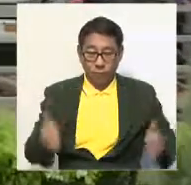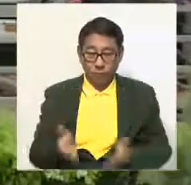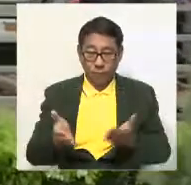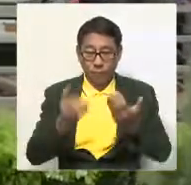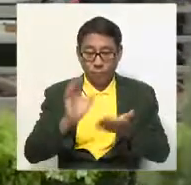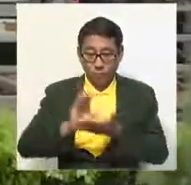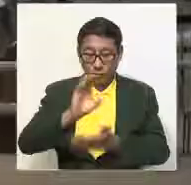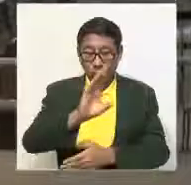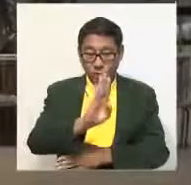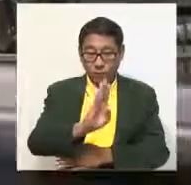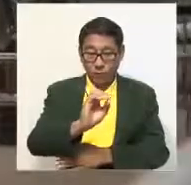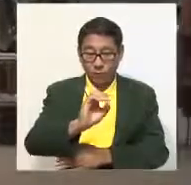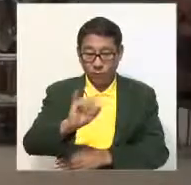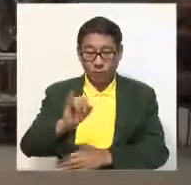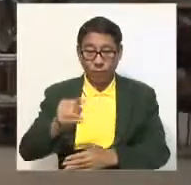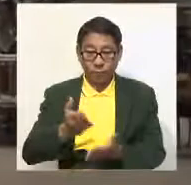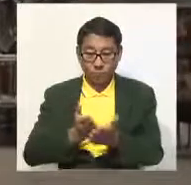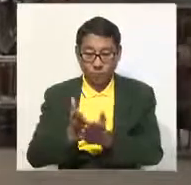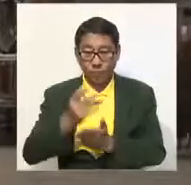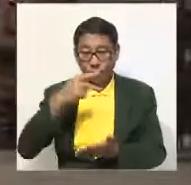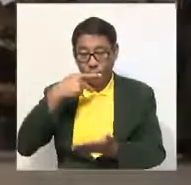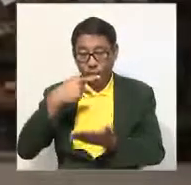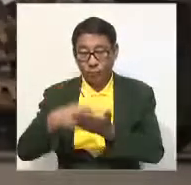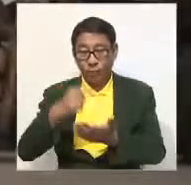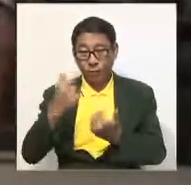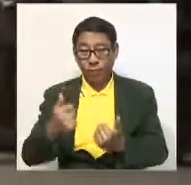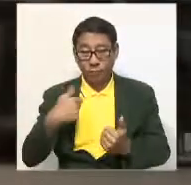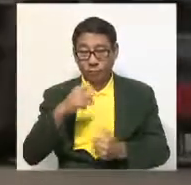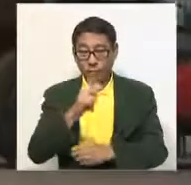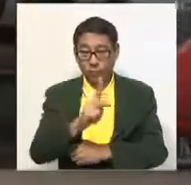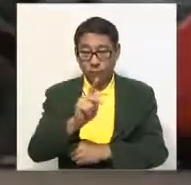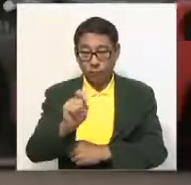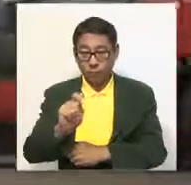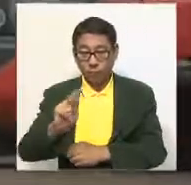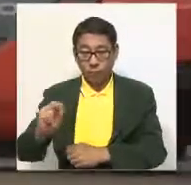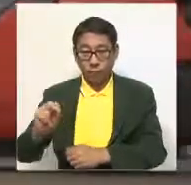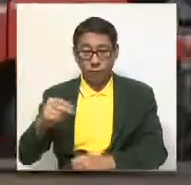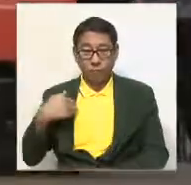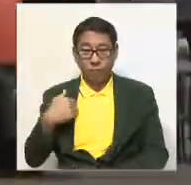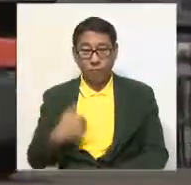การลงทุนของ BOI และสิทธิประโยชน์ที่จะให้จากกนอ